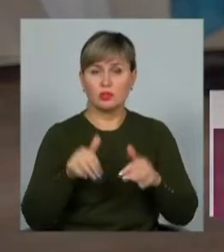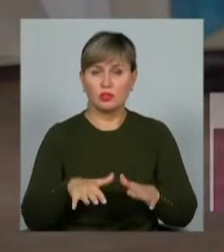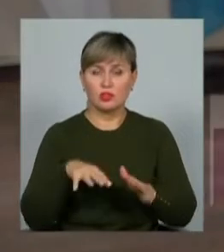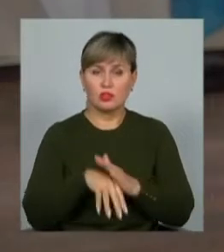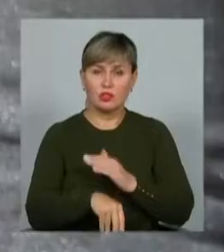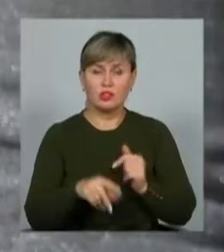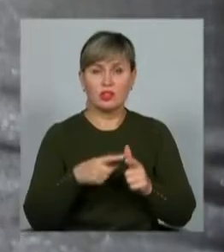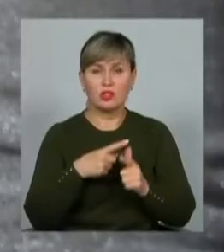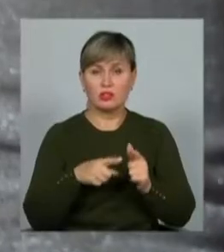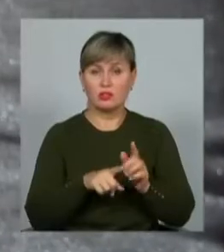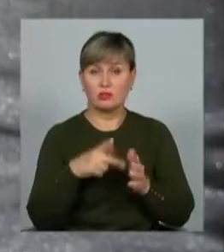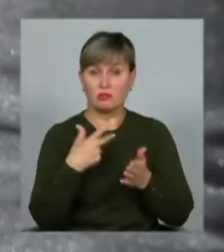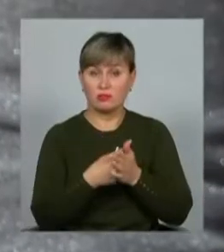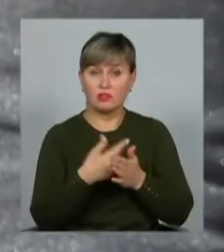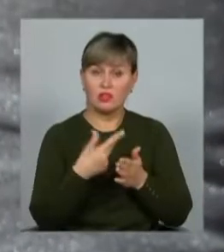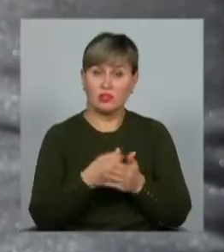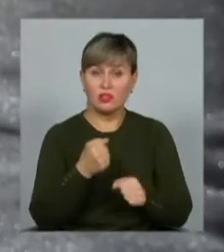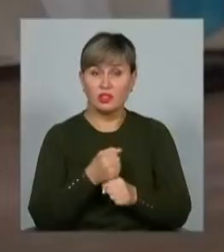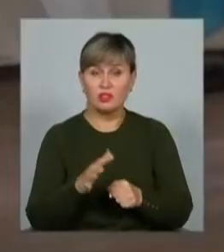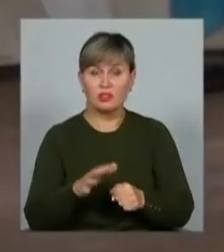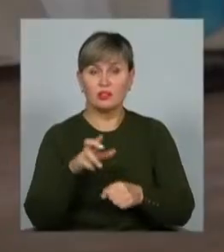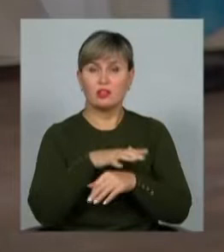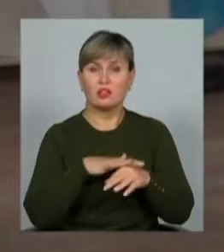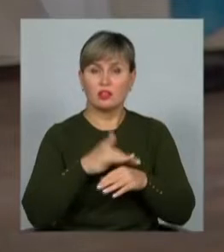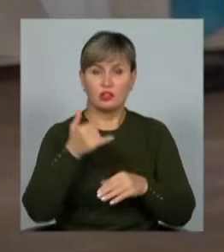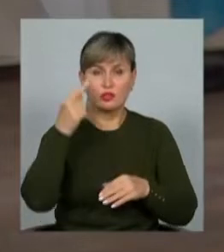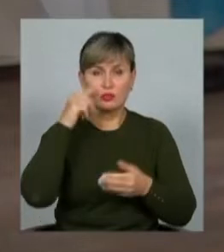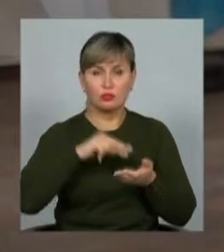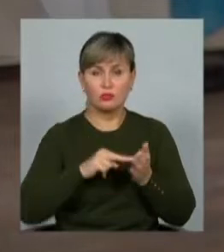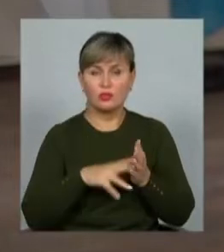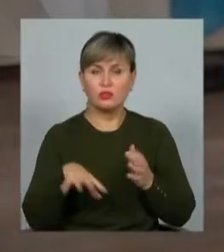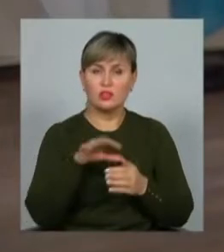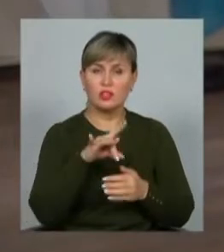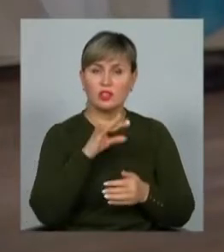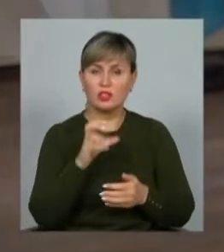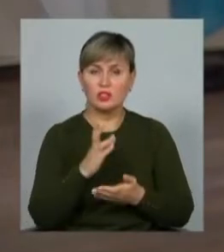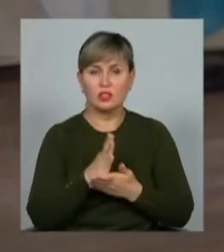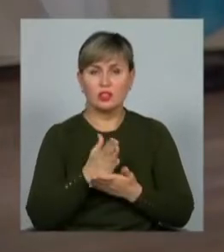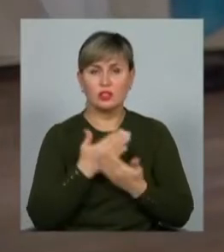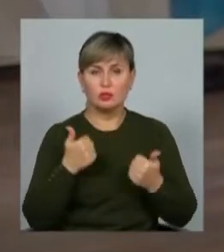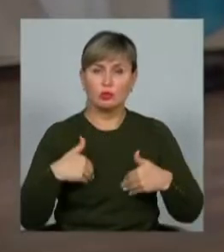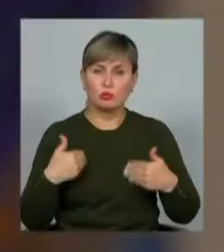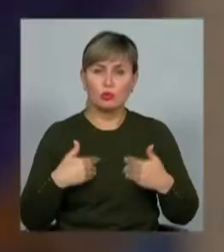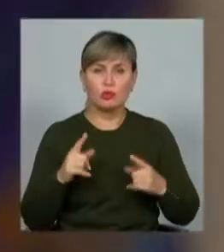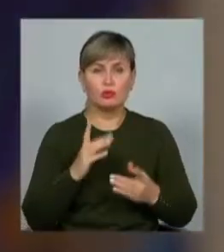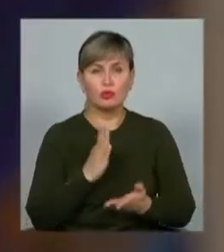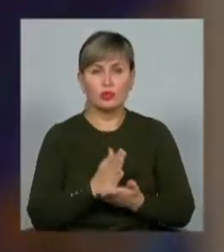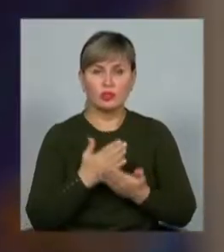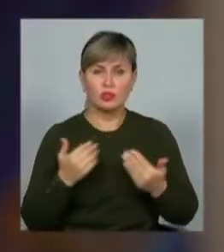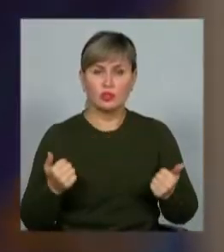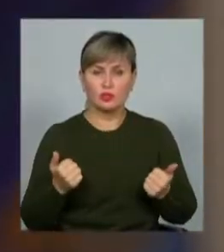или вводить вакцинацию или не вводить, страна взвешивает все риски и пользу от внедрения данной